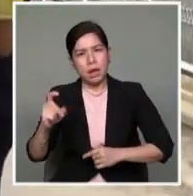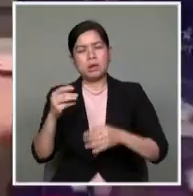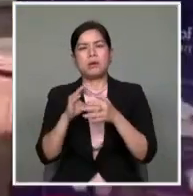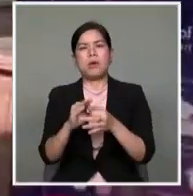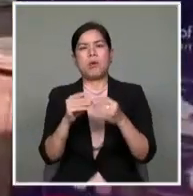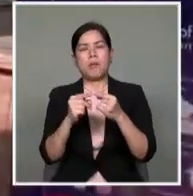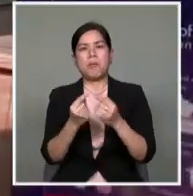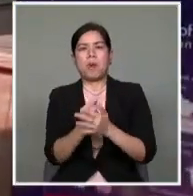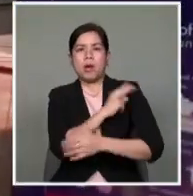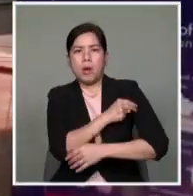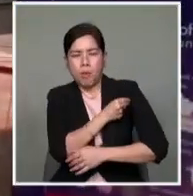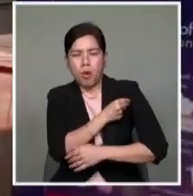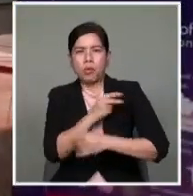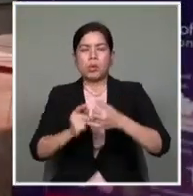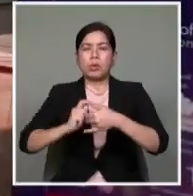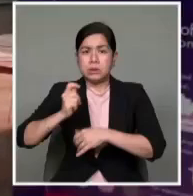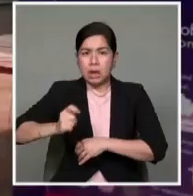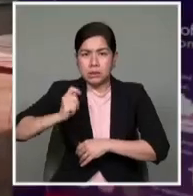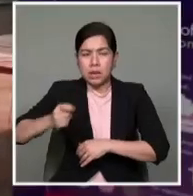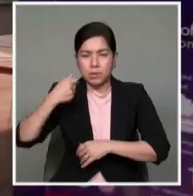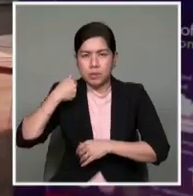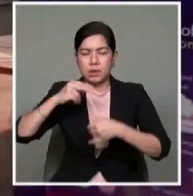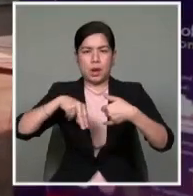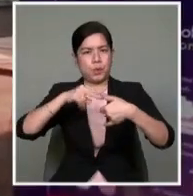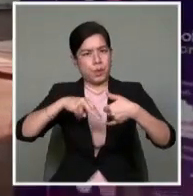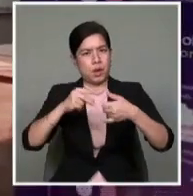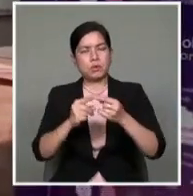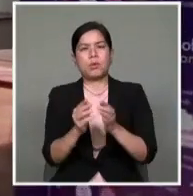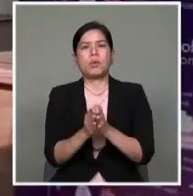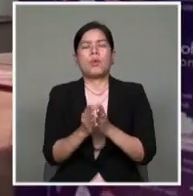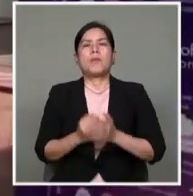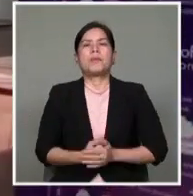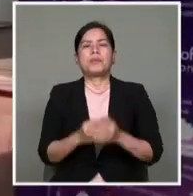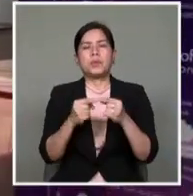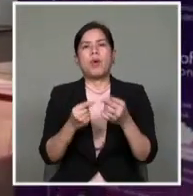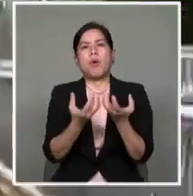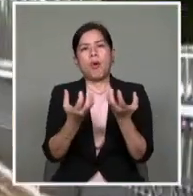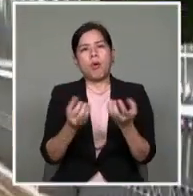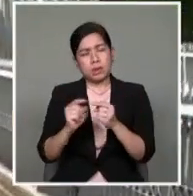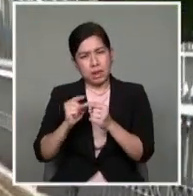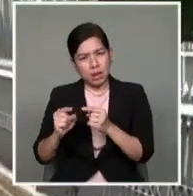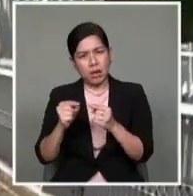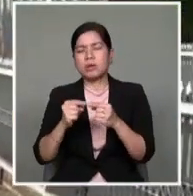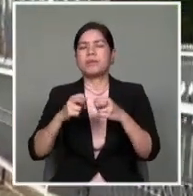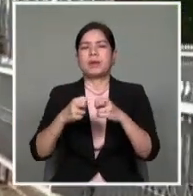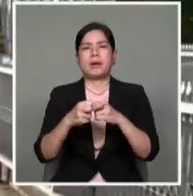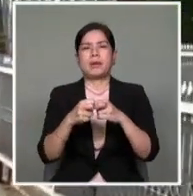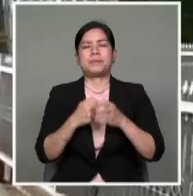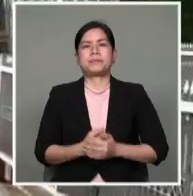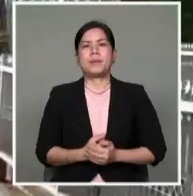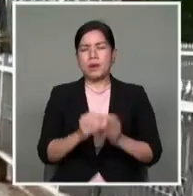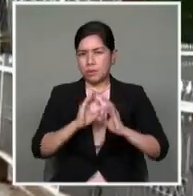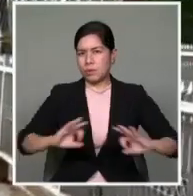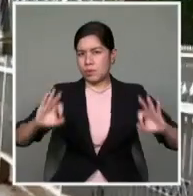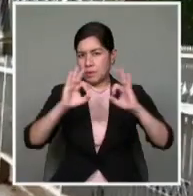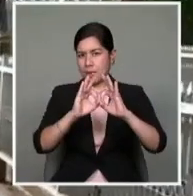งเกินกว่าที่คาดการเอาไว้รวมถึงการขาดแคลนทรัพยากรก็จะตามมาดังนั้นนโยบายเสี่ยงที่จะเปิดรับนักท่